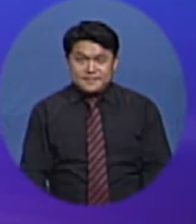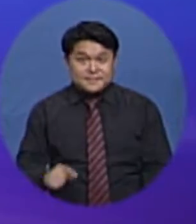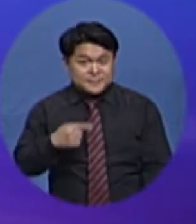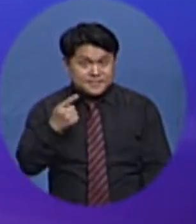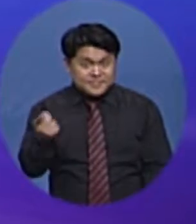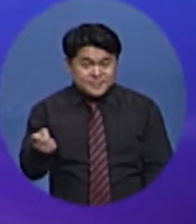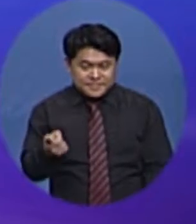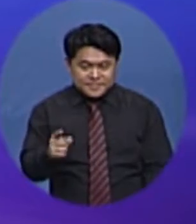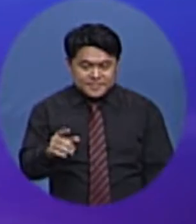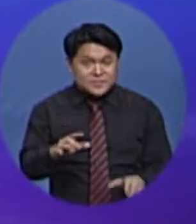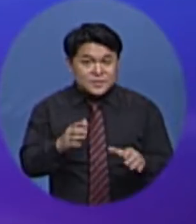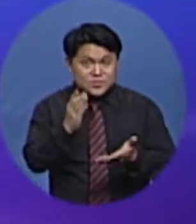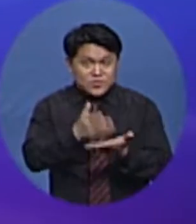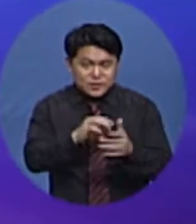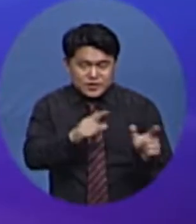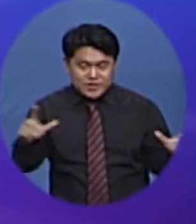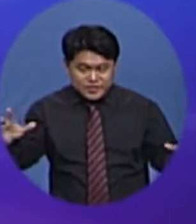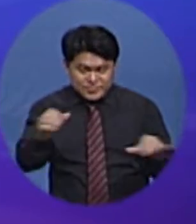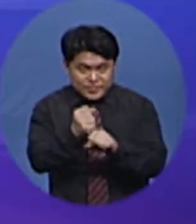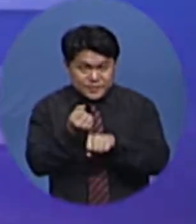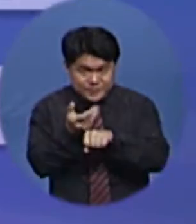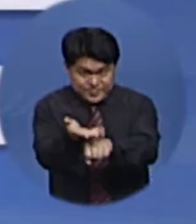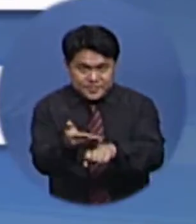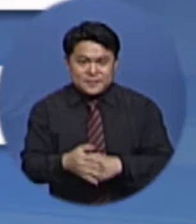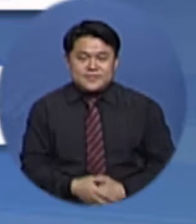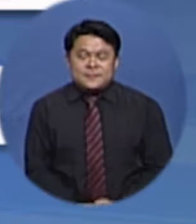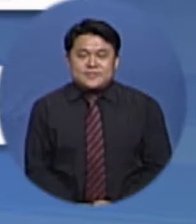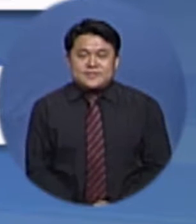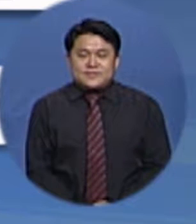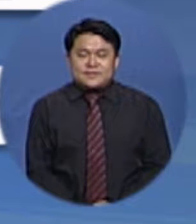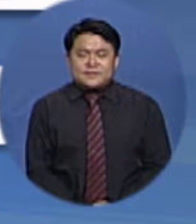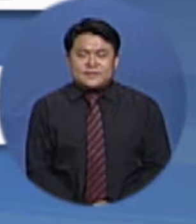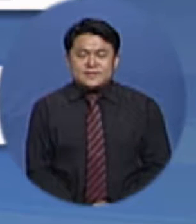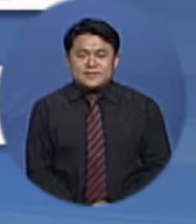이어서 간추린 뉴스를 전해드립니다.